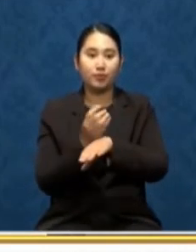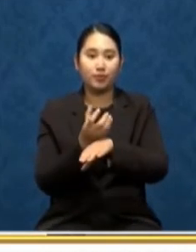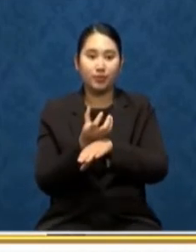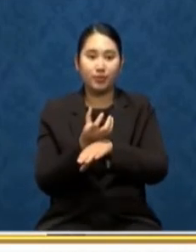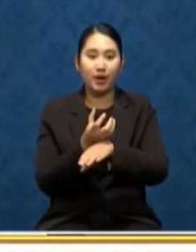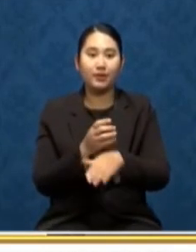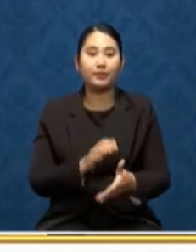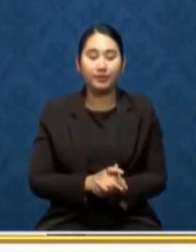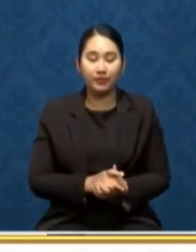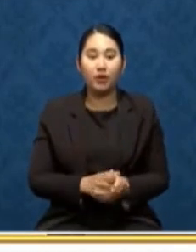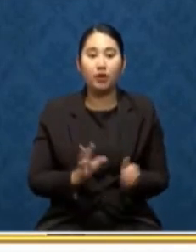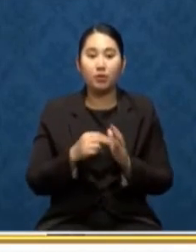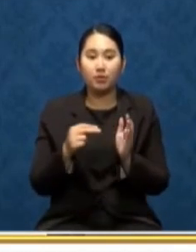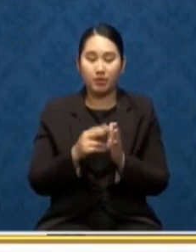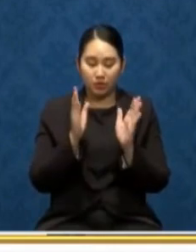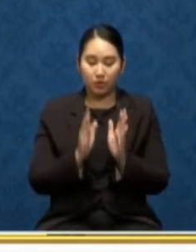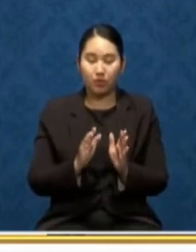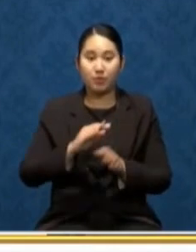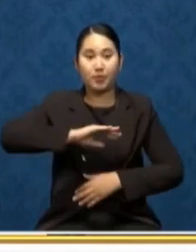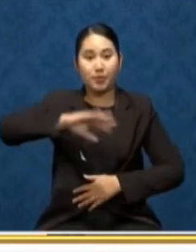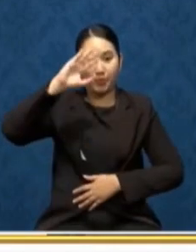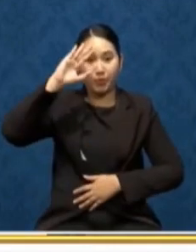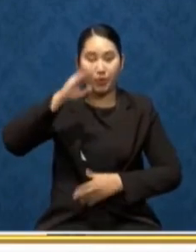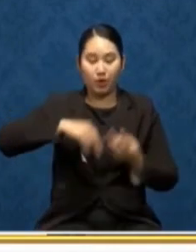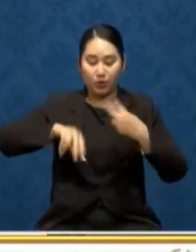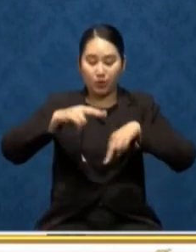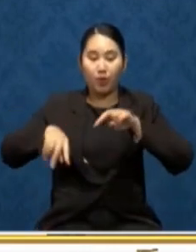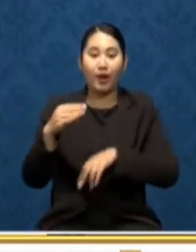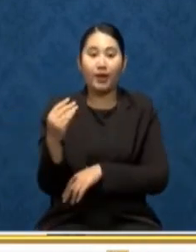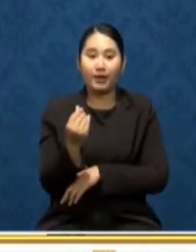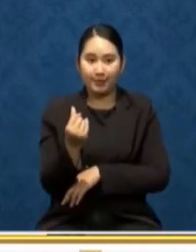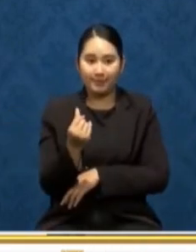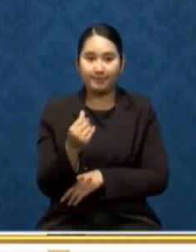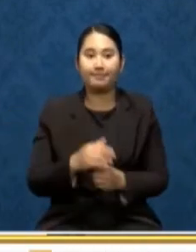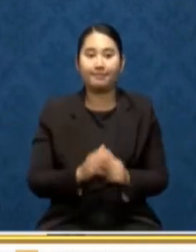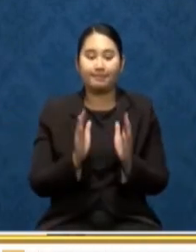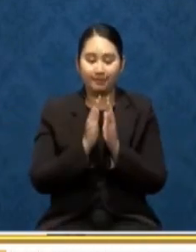ที่เพื่อการรักษาผู้ป่วยที่รวดเร็วและทันต่อเหตุการณ์ค่ะขอบคุณค่ะ